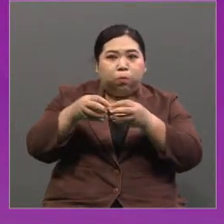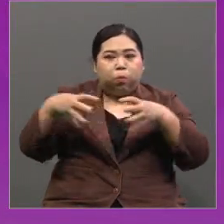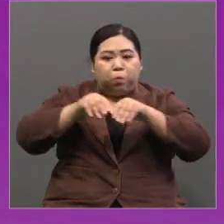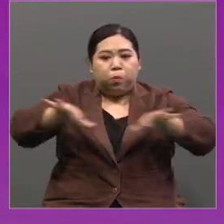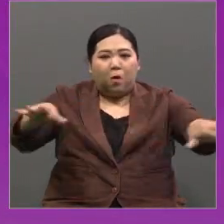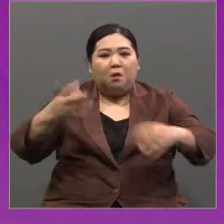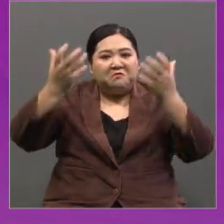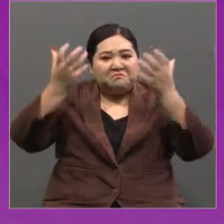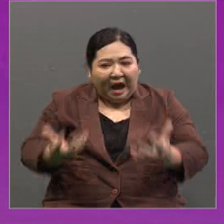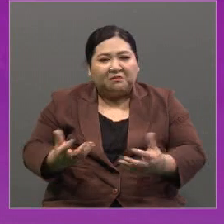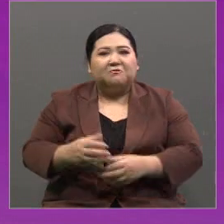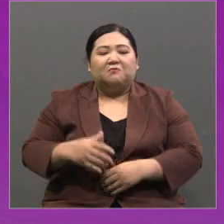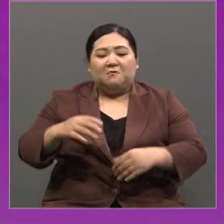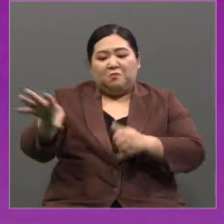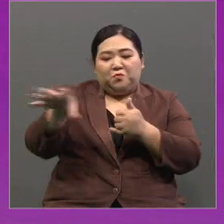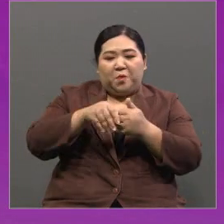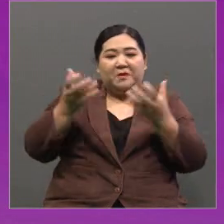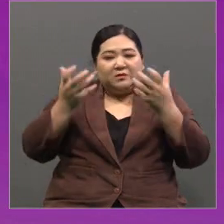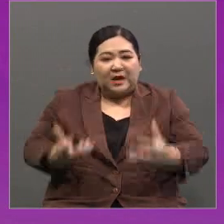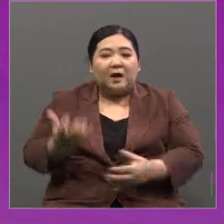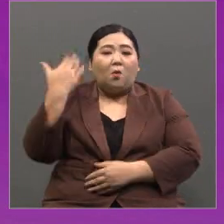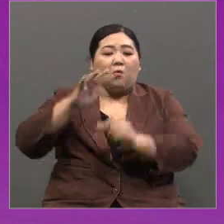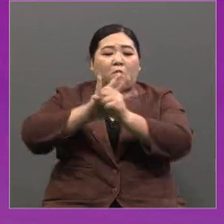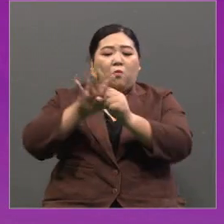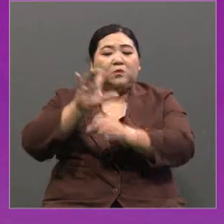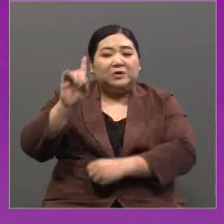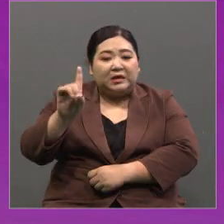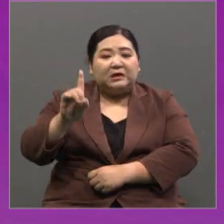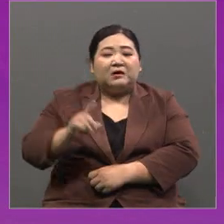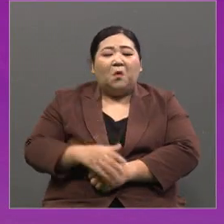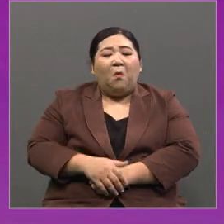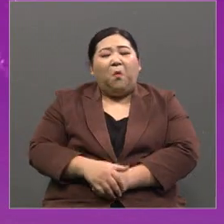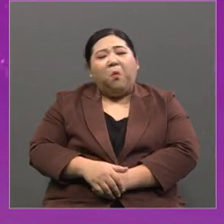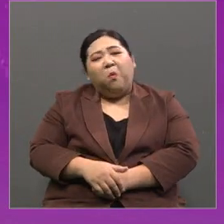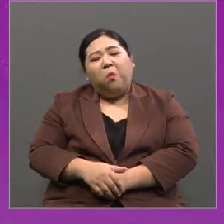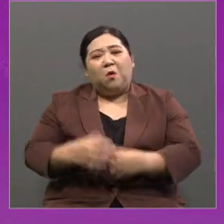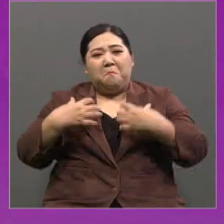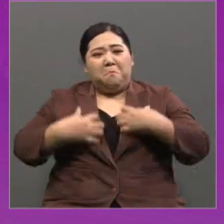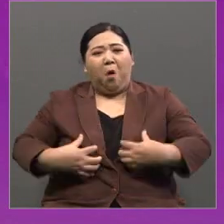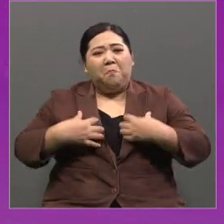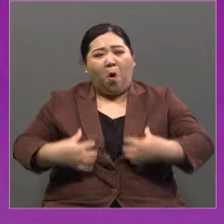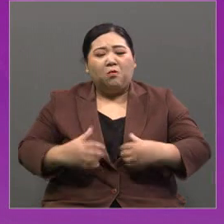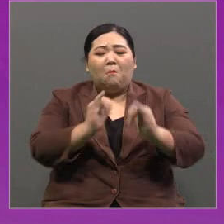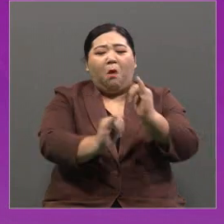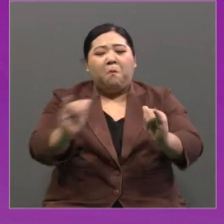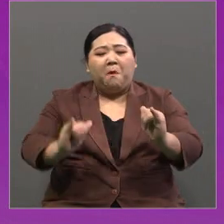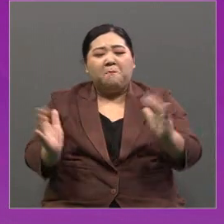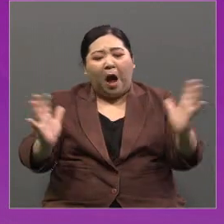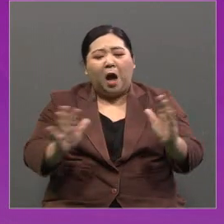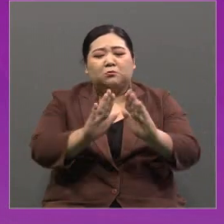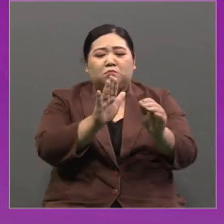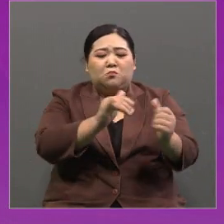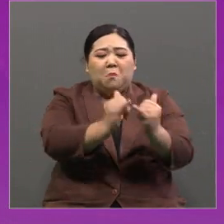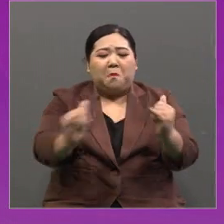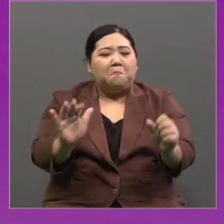ค่อนข้างที่จะหนักเพราะอะไรสมัยที่เป็นเดลต้าค่ะเตียงแทบจะไม่พอเพราะว่าเชื้อเนี่ยมันลงที่ปอดนั่นเอง แล้วก็นะคะติดเชื้อการแ